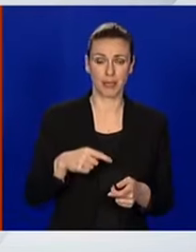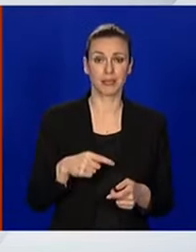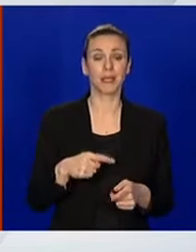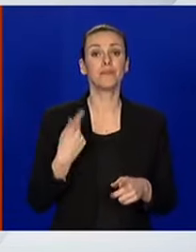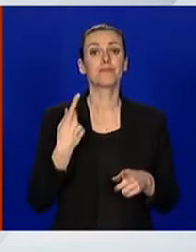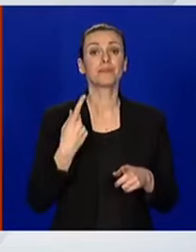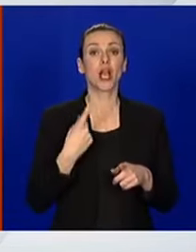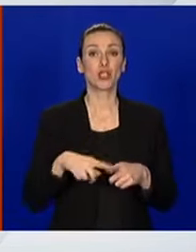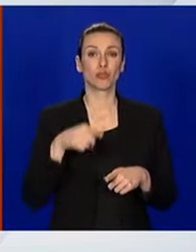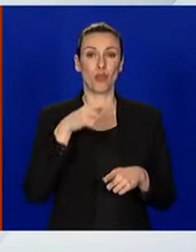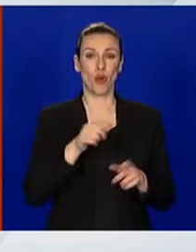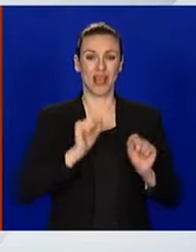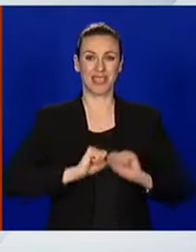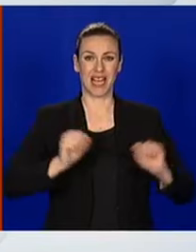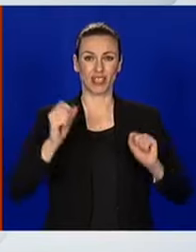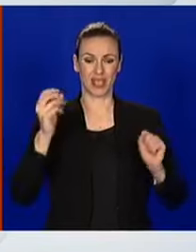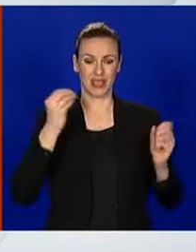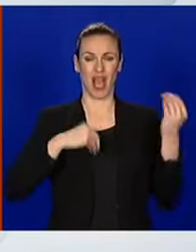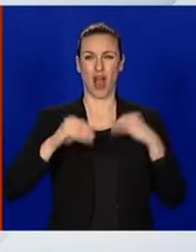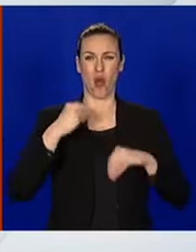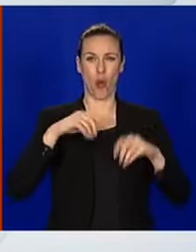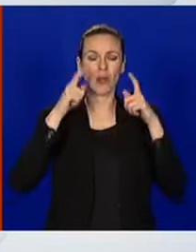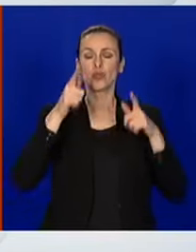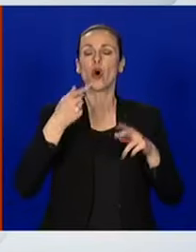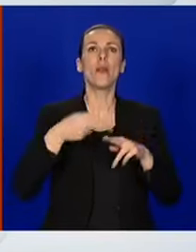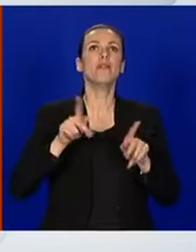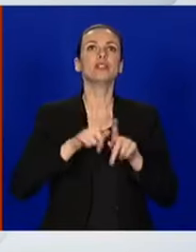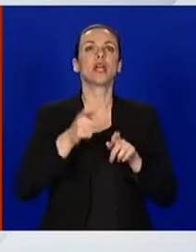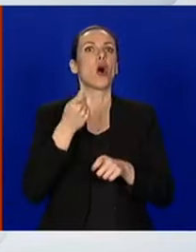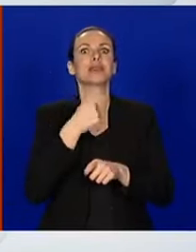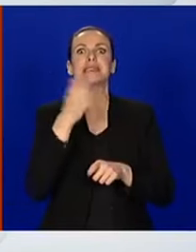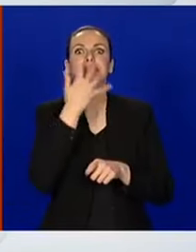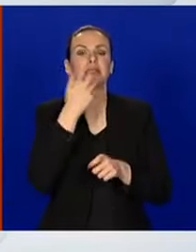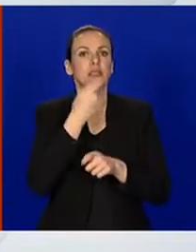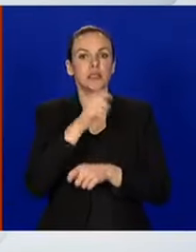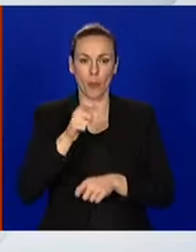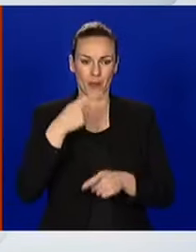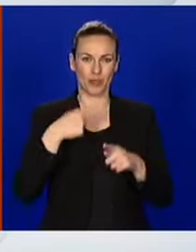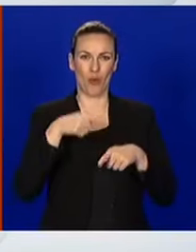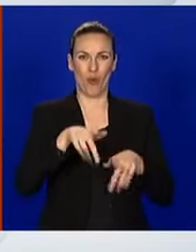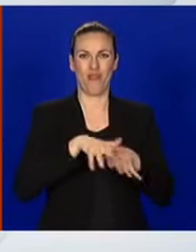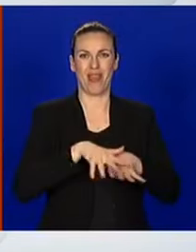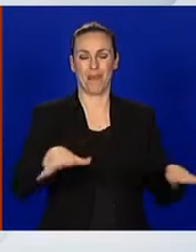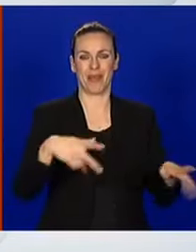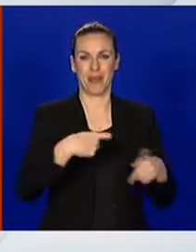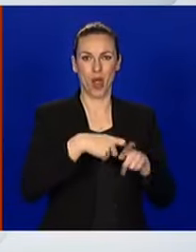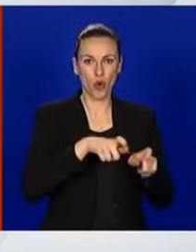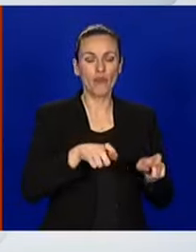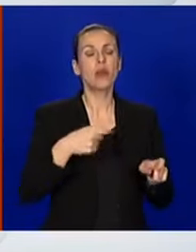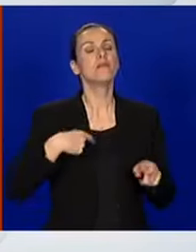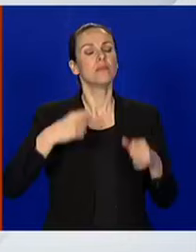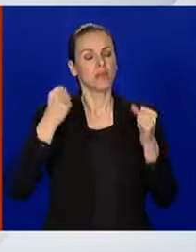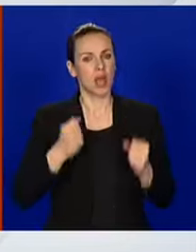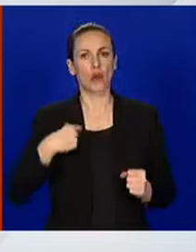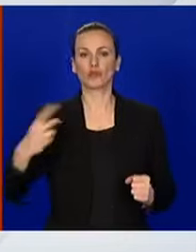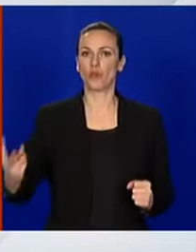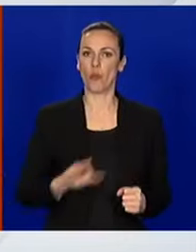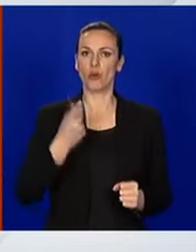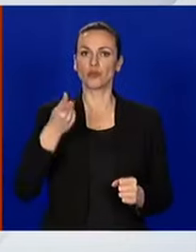da je zaštitna oprema gotovo najdragocjenija roba s obzirom na ovu epidemiju, izrazito smo ponosni što smo